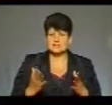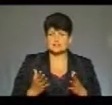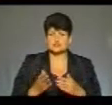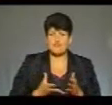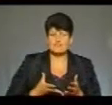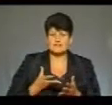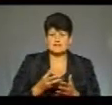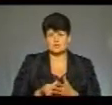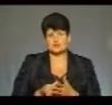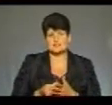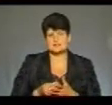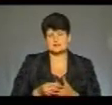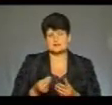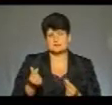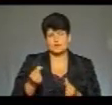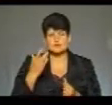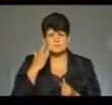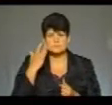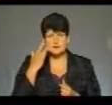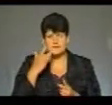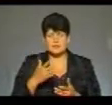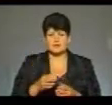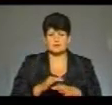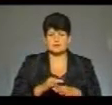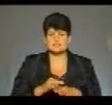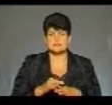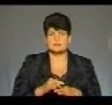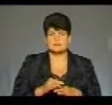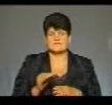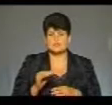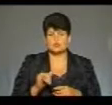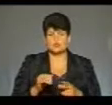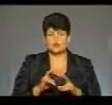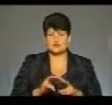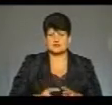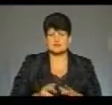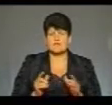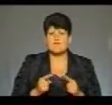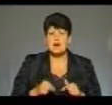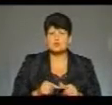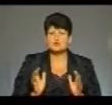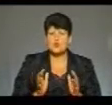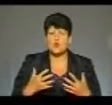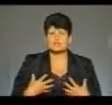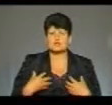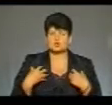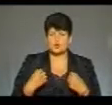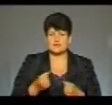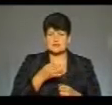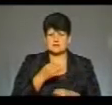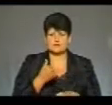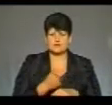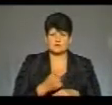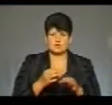бюджету США і проводиться за сприяння університетів на базі фізіологічних досліджень в галузі охорони здоров'я, розповів головний суддя